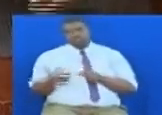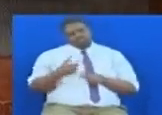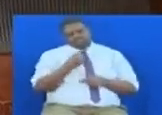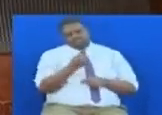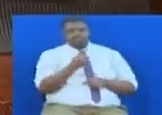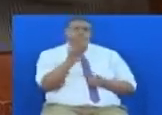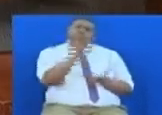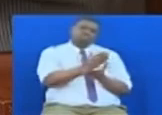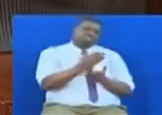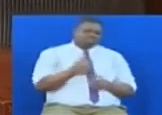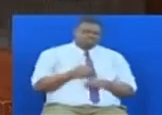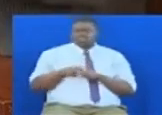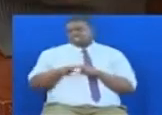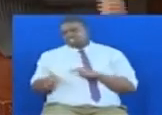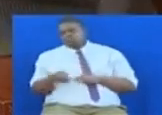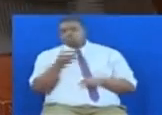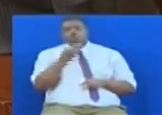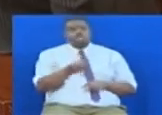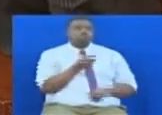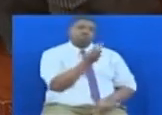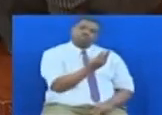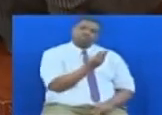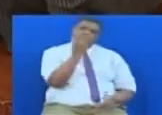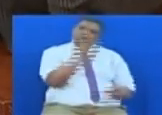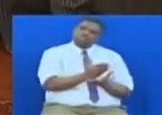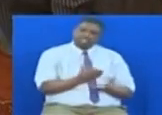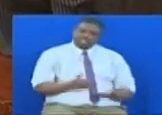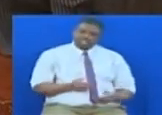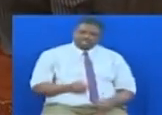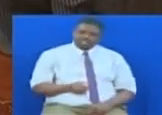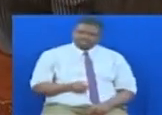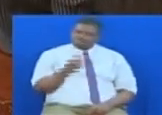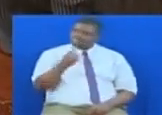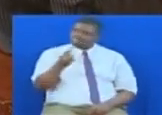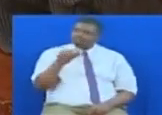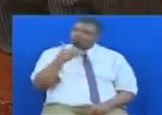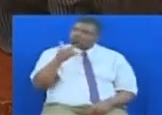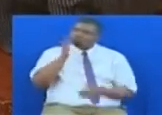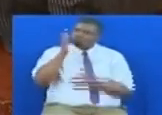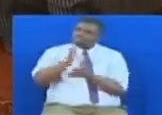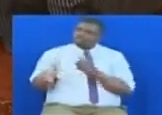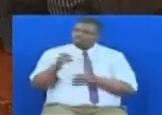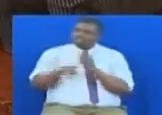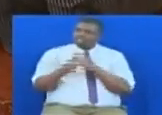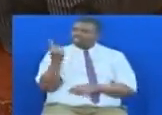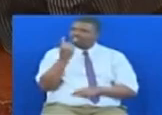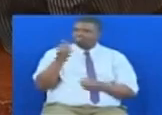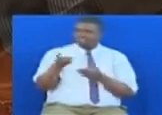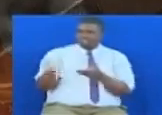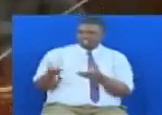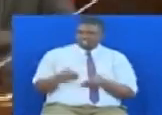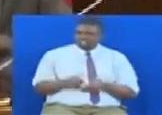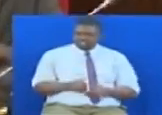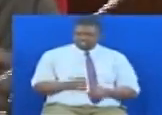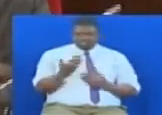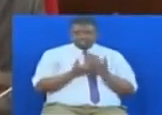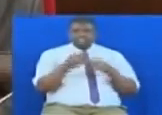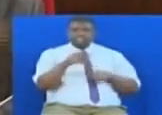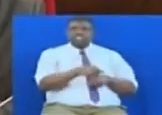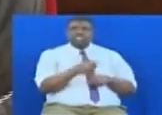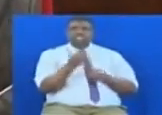eti amekanyagwa na wanaume watatu. Hivi kweli jamani nyinyi mnataka kuleta uongo wa ajabu katika taifa hili? Nchi hii nchi